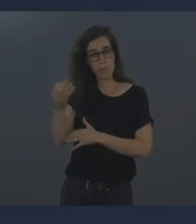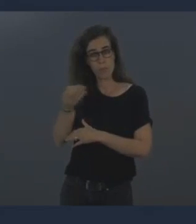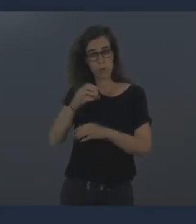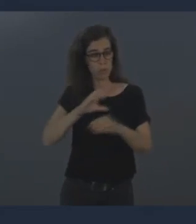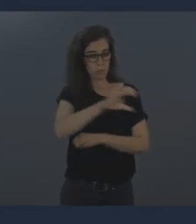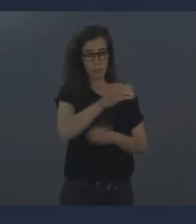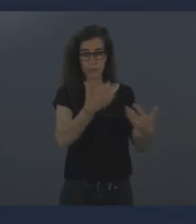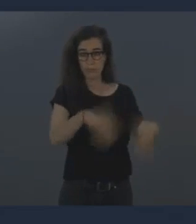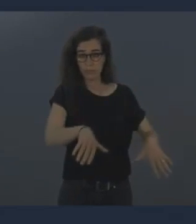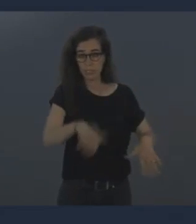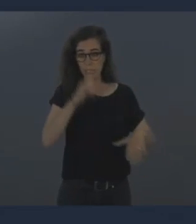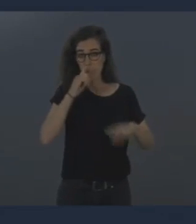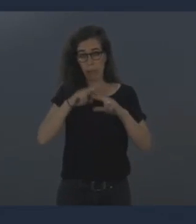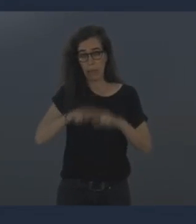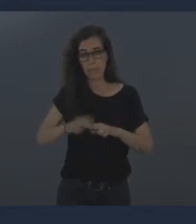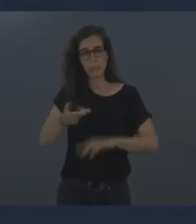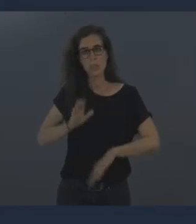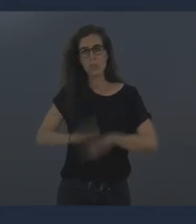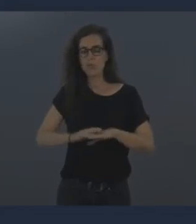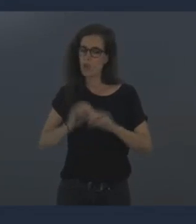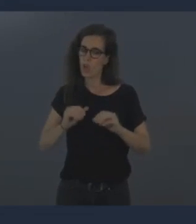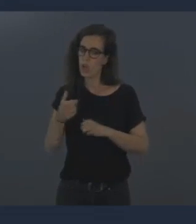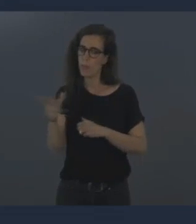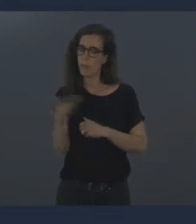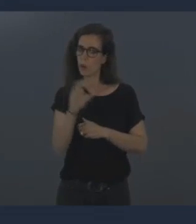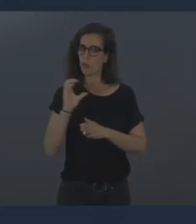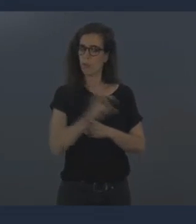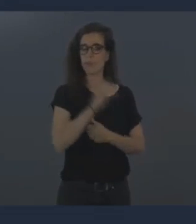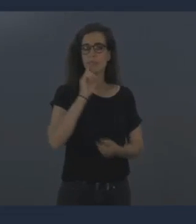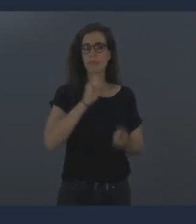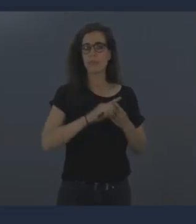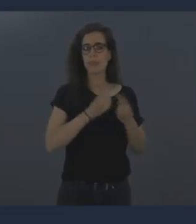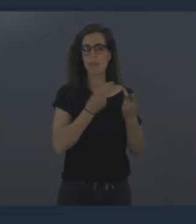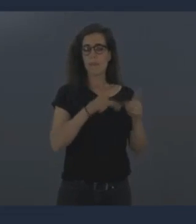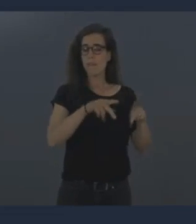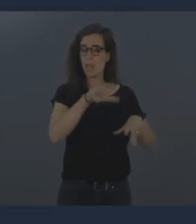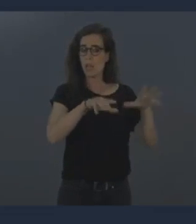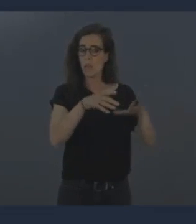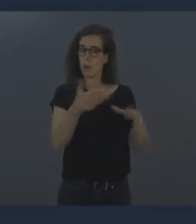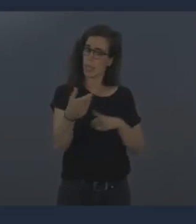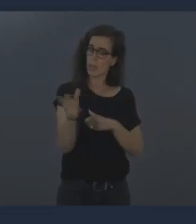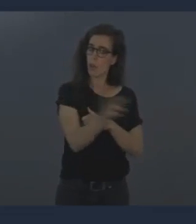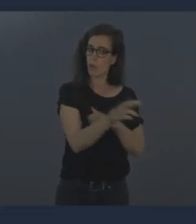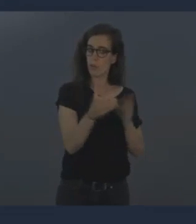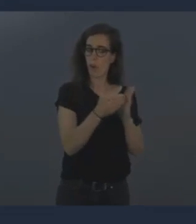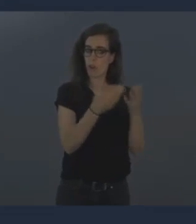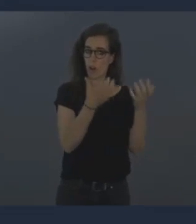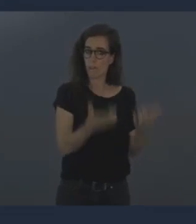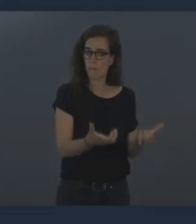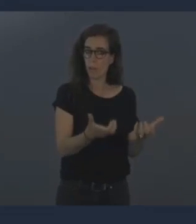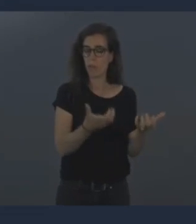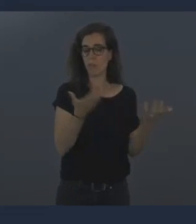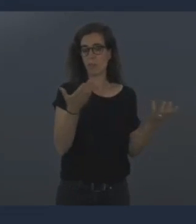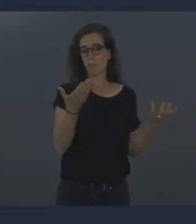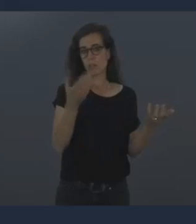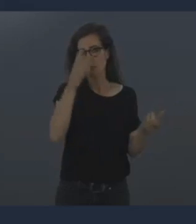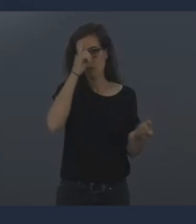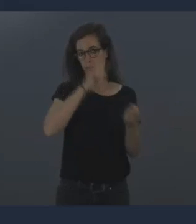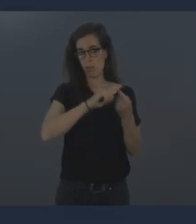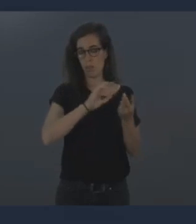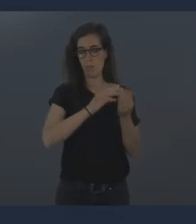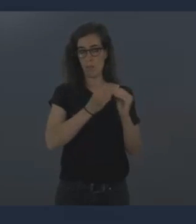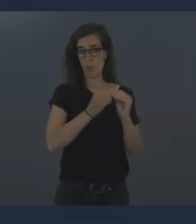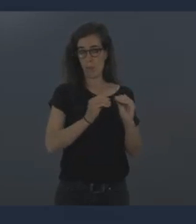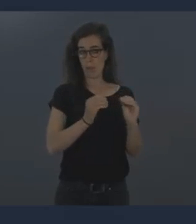remettez de l'argent sur les villes moyennes et vous pensez régler ainsi le problème de la dynamisation des